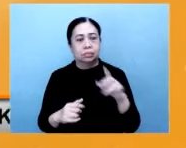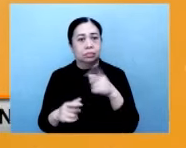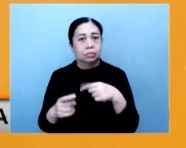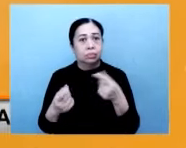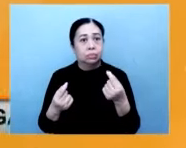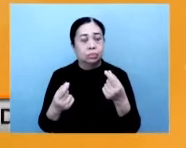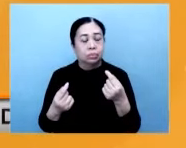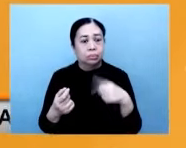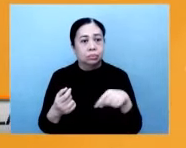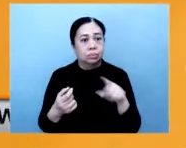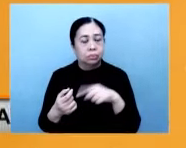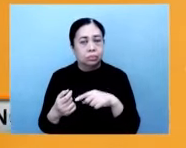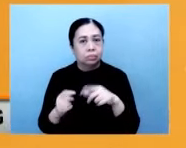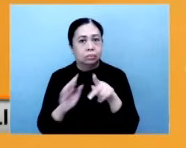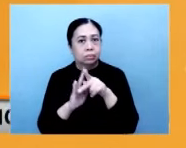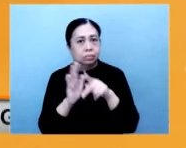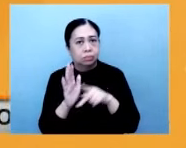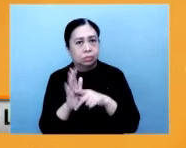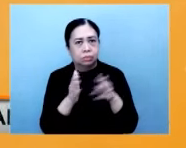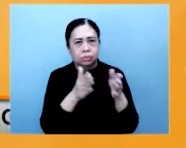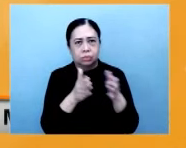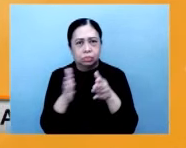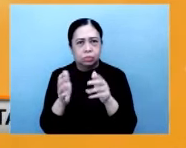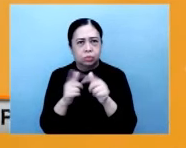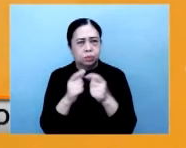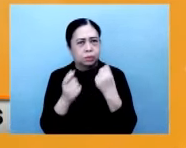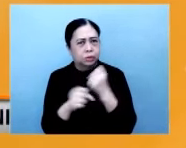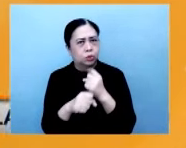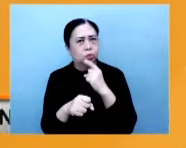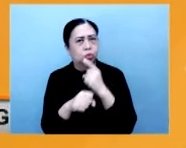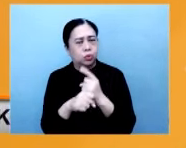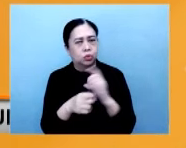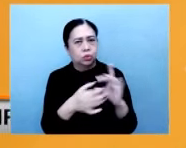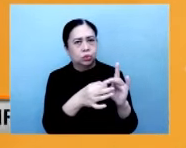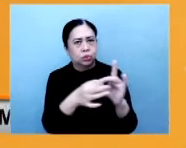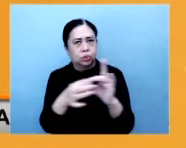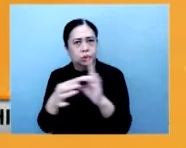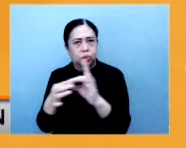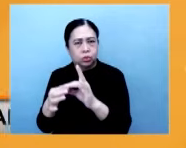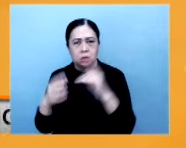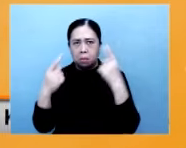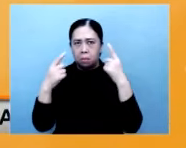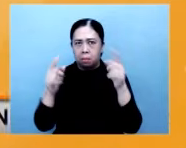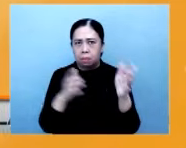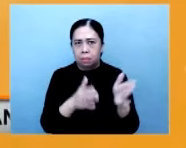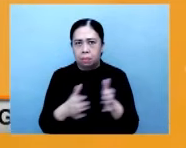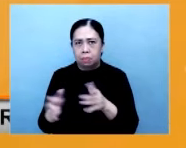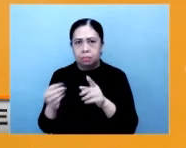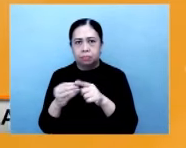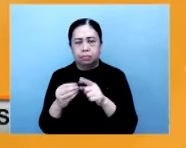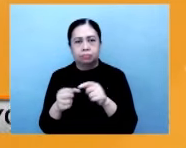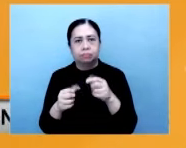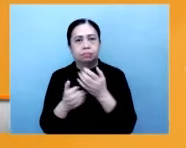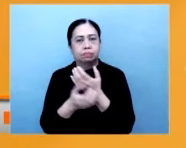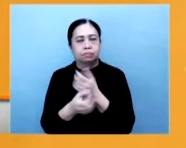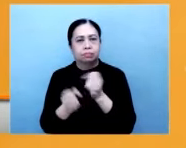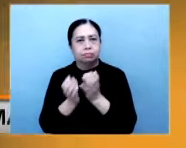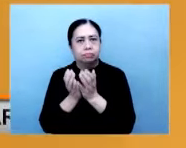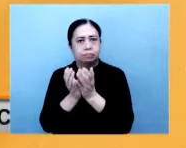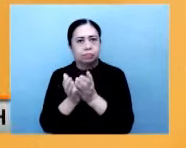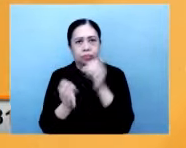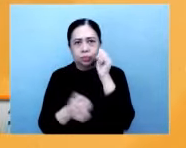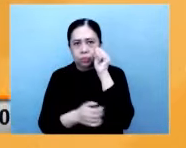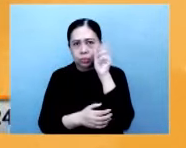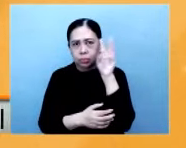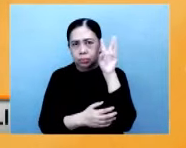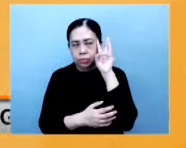mga polisiya at strategiya para matiyak ang koordinasyon at epektibong plano pagdating sa maritime security at domain awareness.